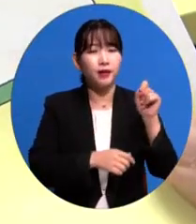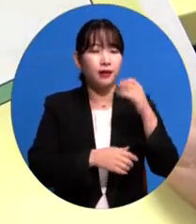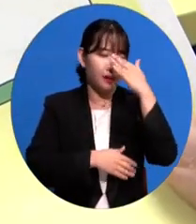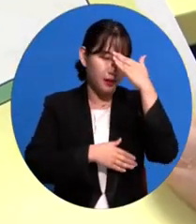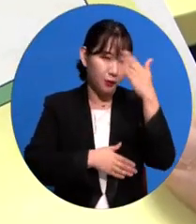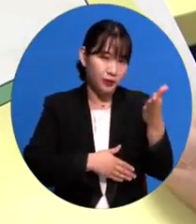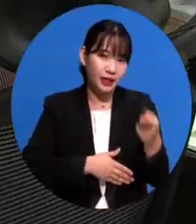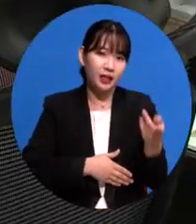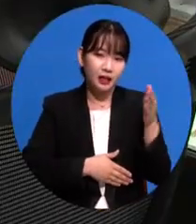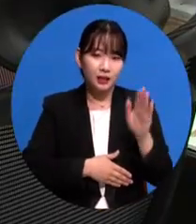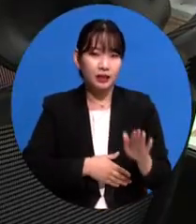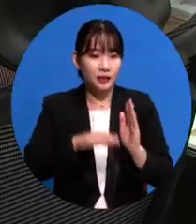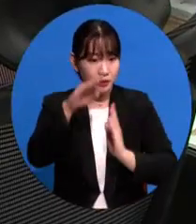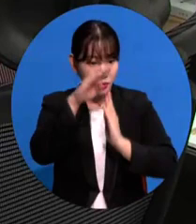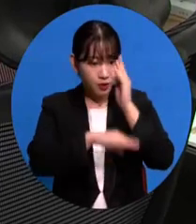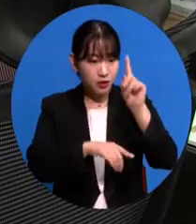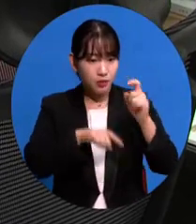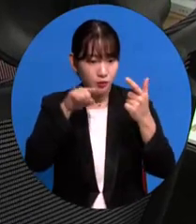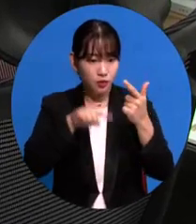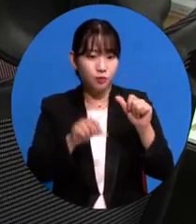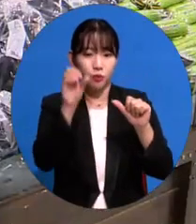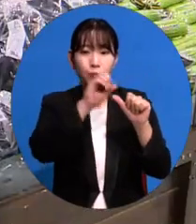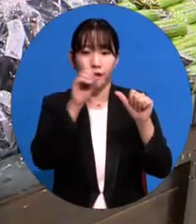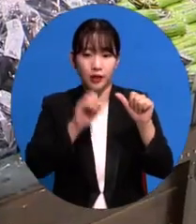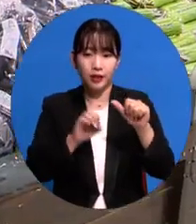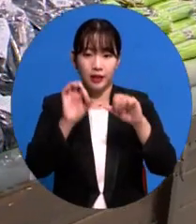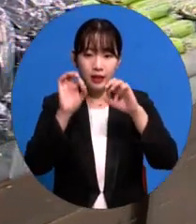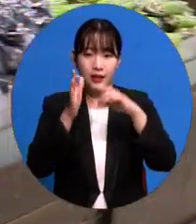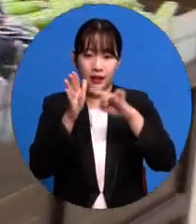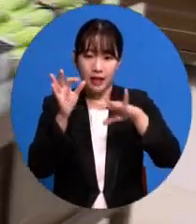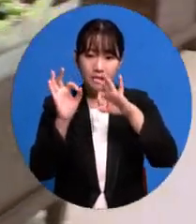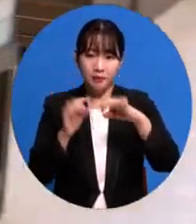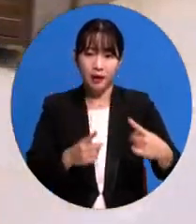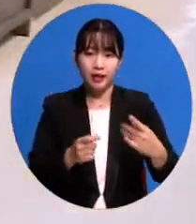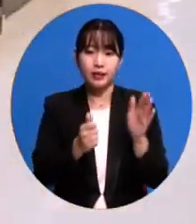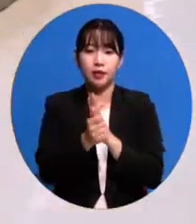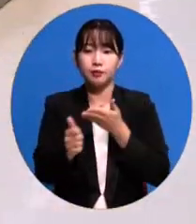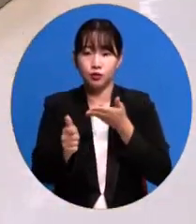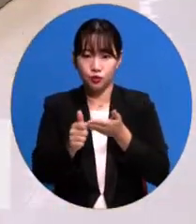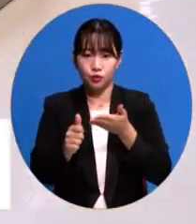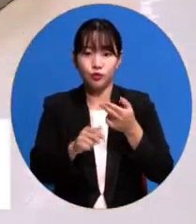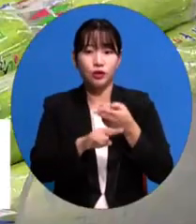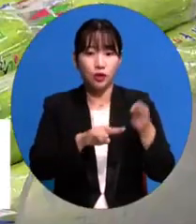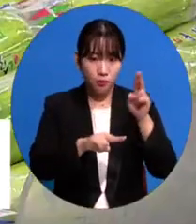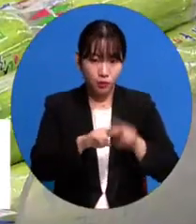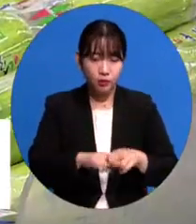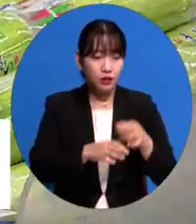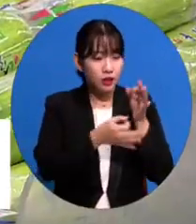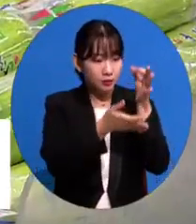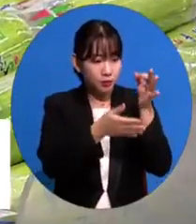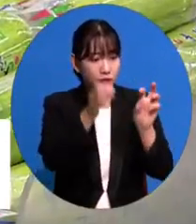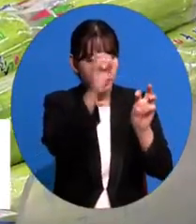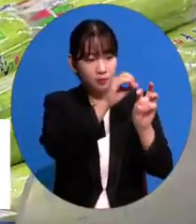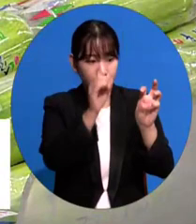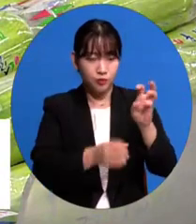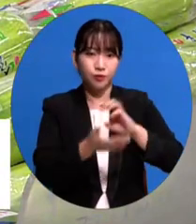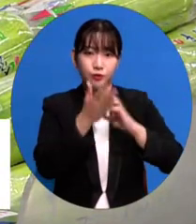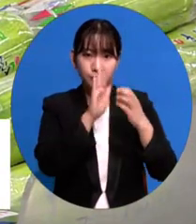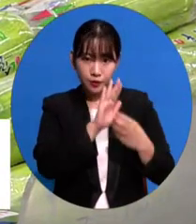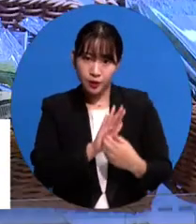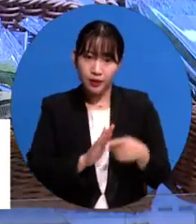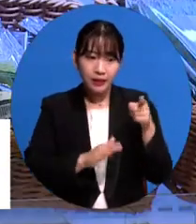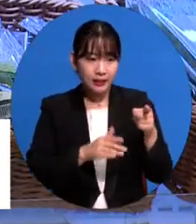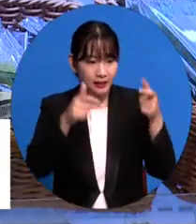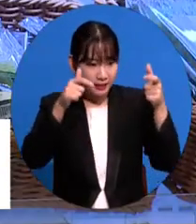금액은 16.5%의 공제 혜택을 줍니다. 답례품은 기부액의 30%까지